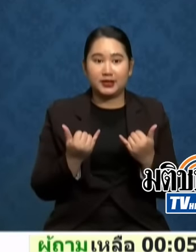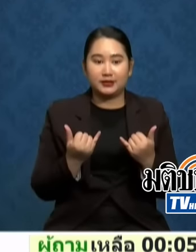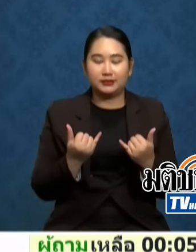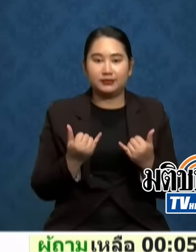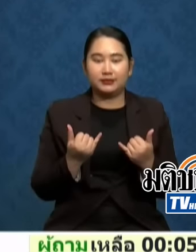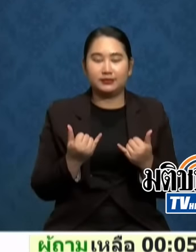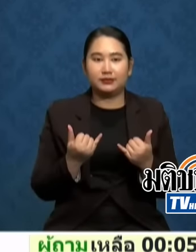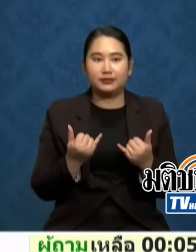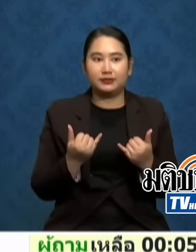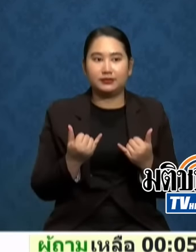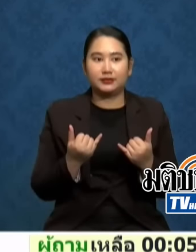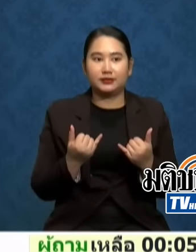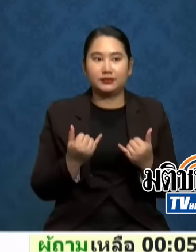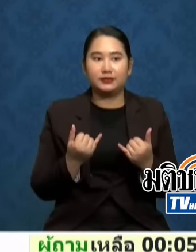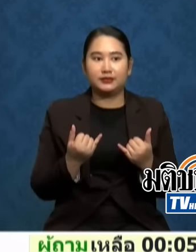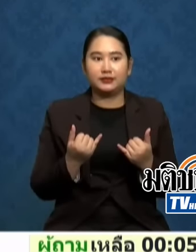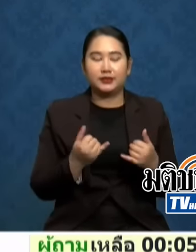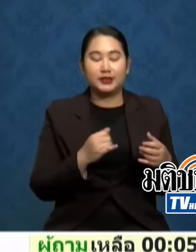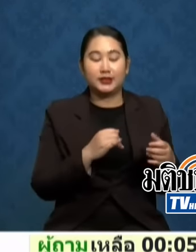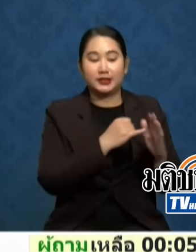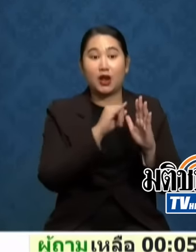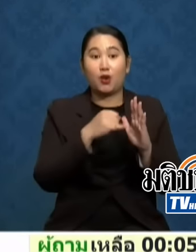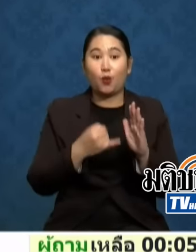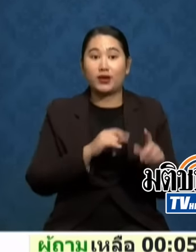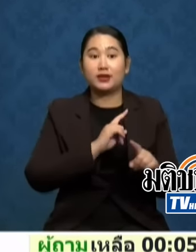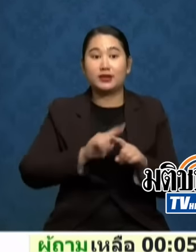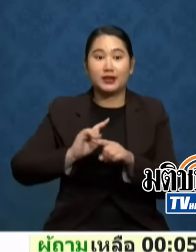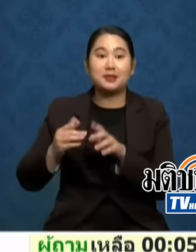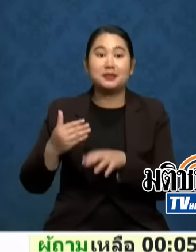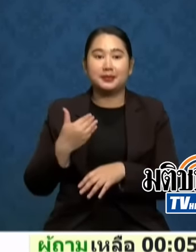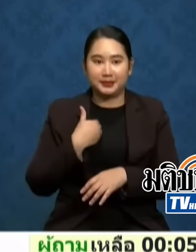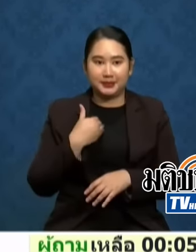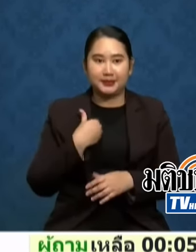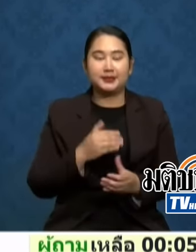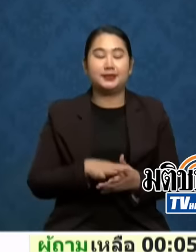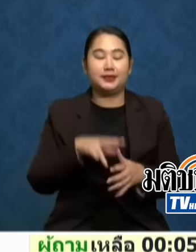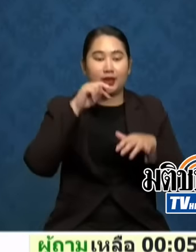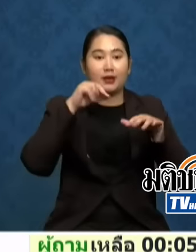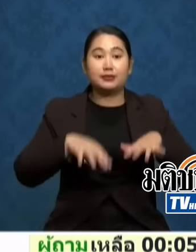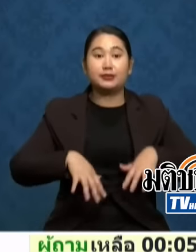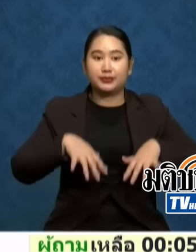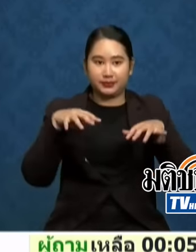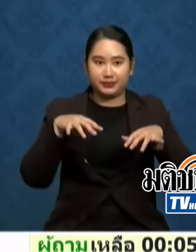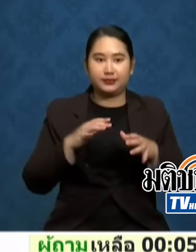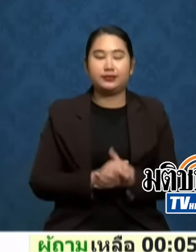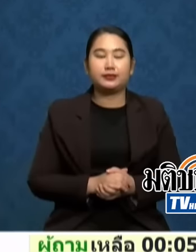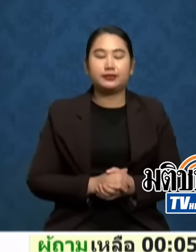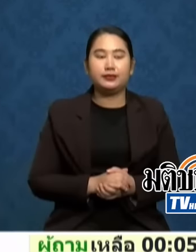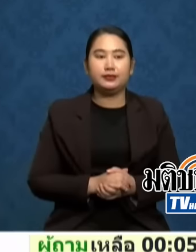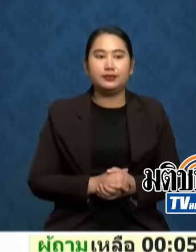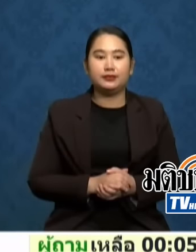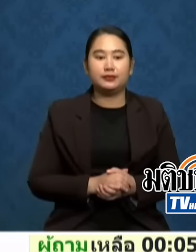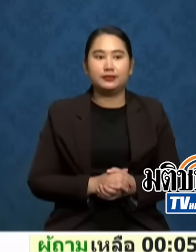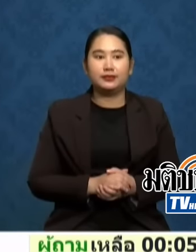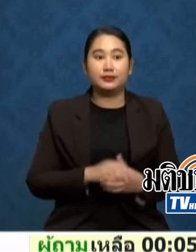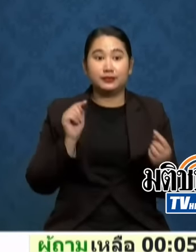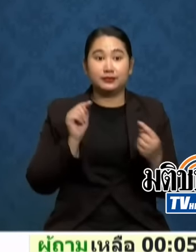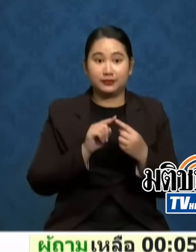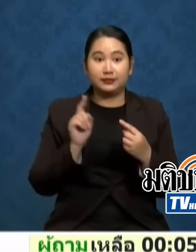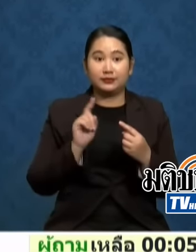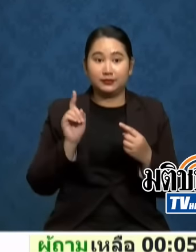ที่เกิดขึ้นหลายจังหวัดด้วยกันคือภัยน้ำท่วมนะครับซึ่งก็เกิดขึ้นที่จังหวั